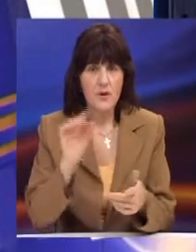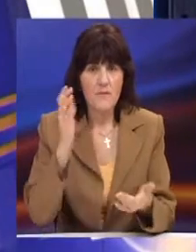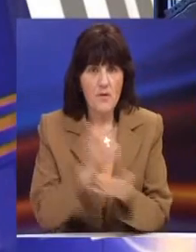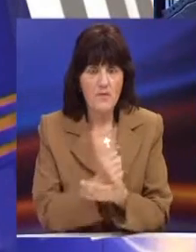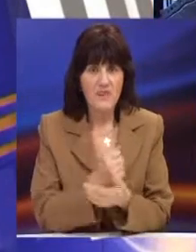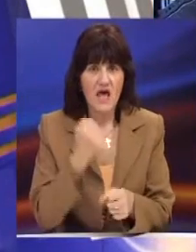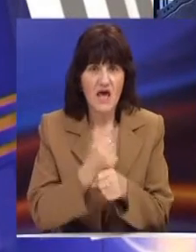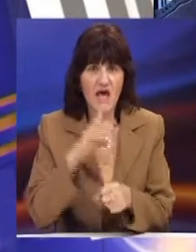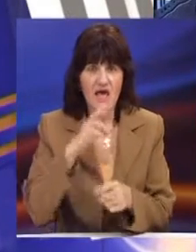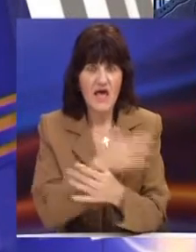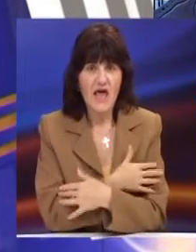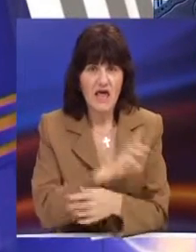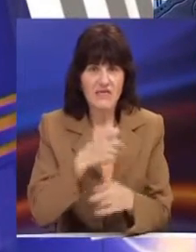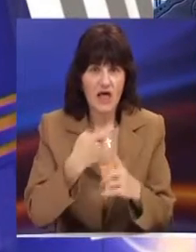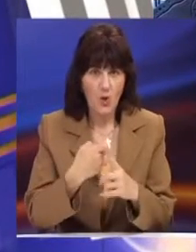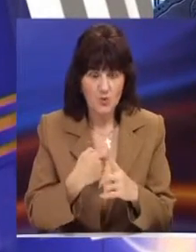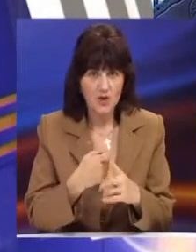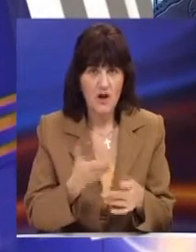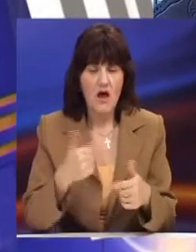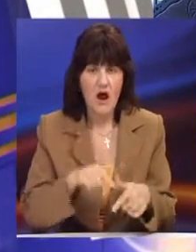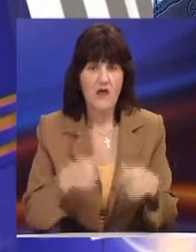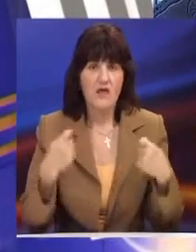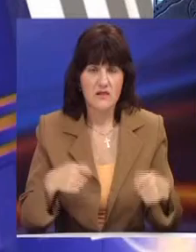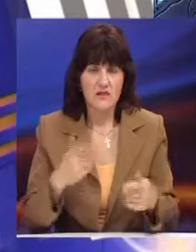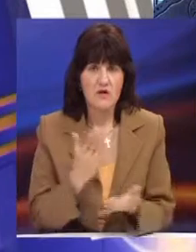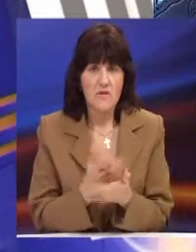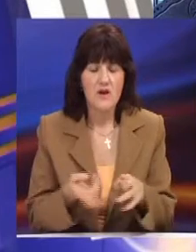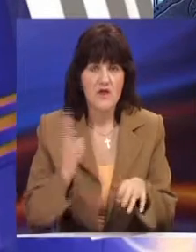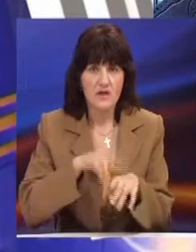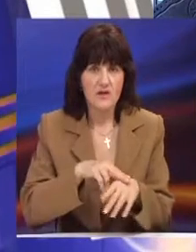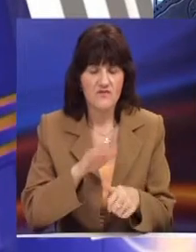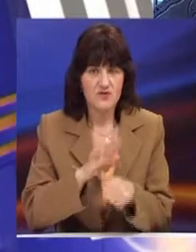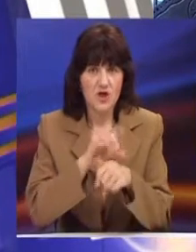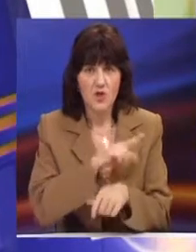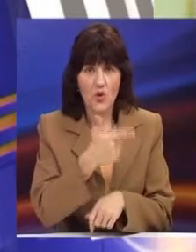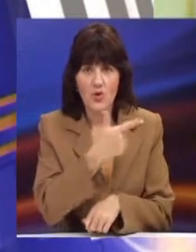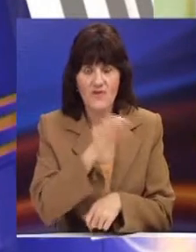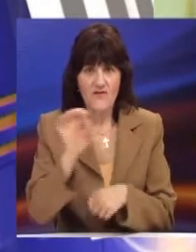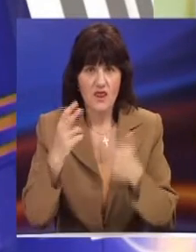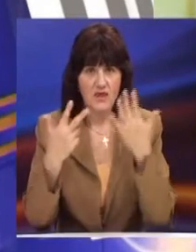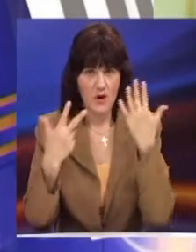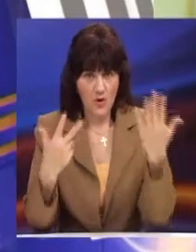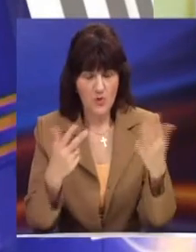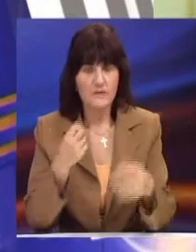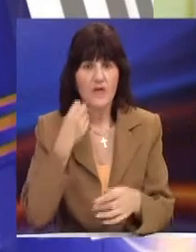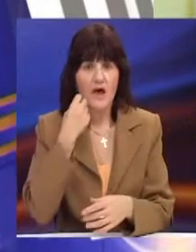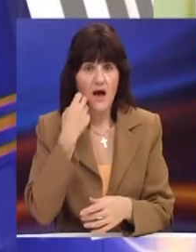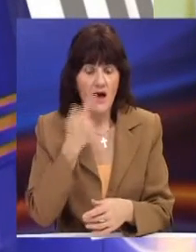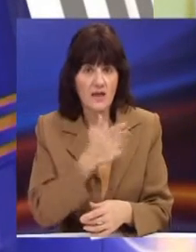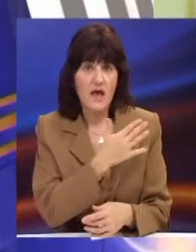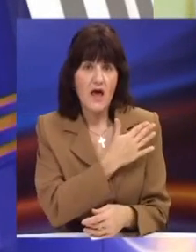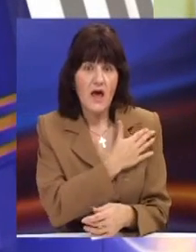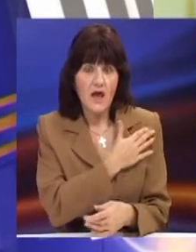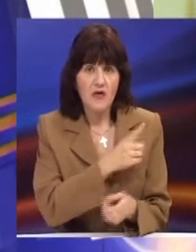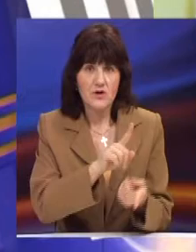Kučere, DS i SVM su bez većih trzavica vladali Suboticom do 2008. godine, kada, po prvi put u novijoj istoriji, na